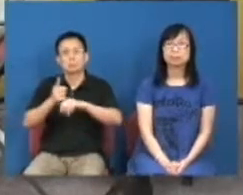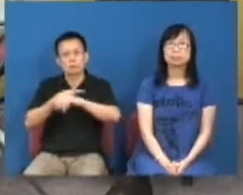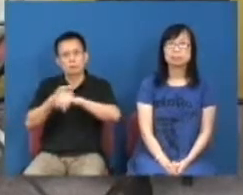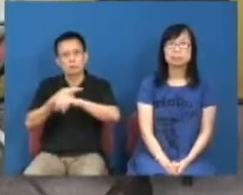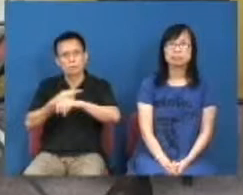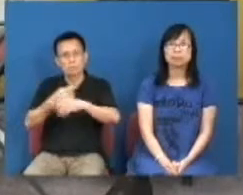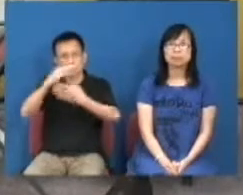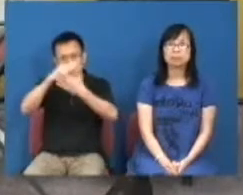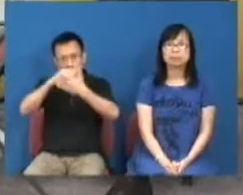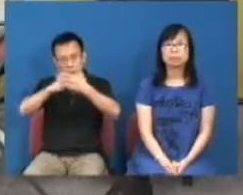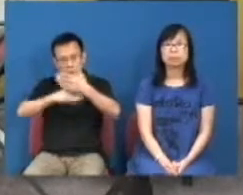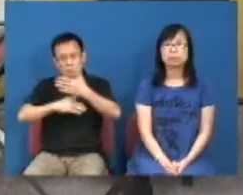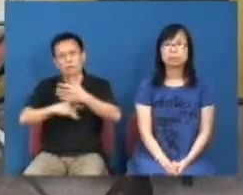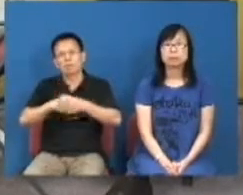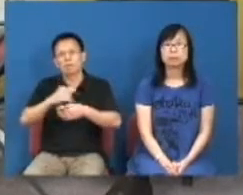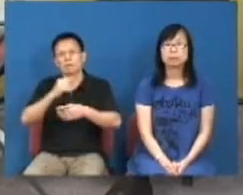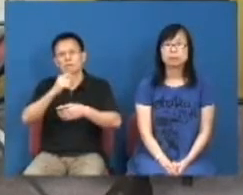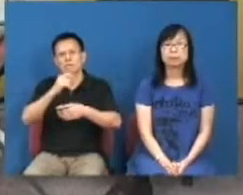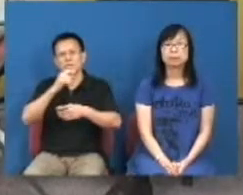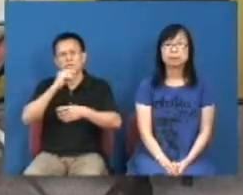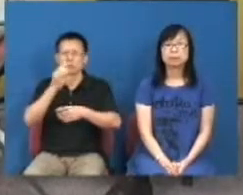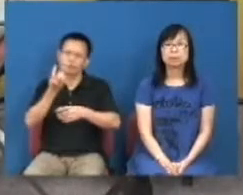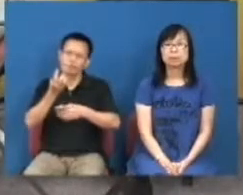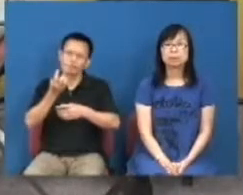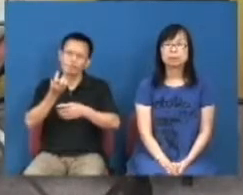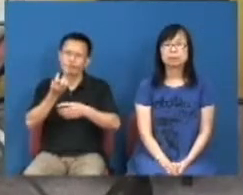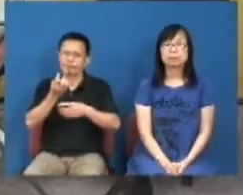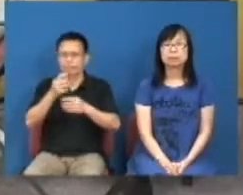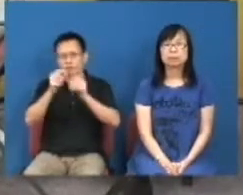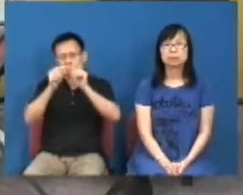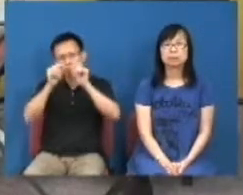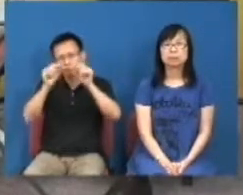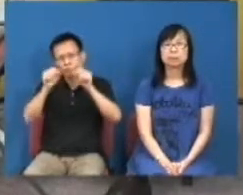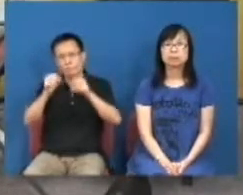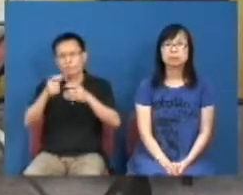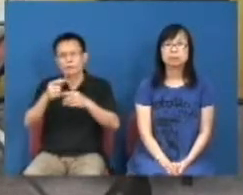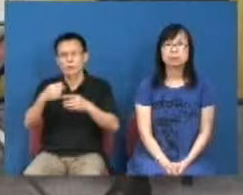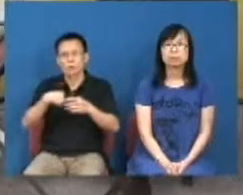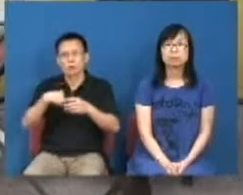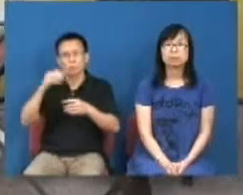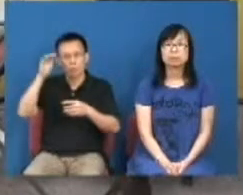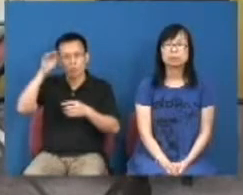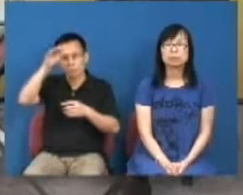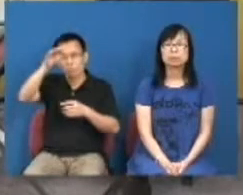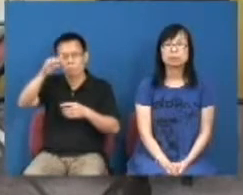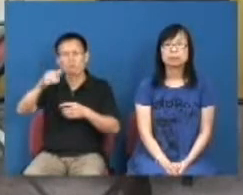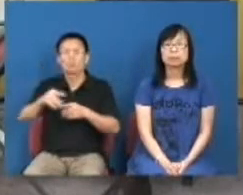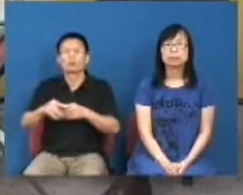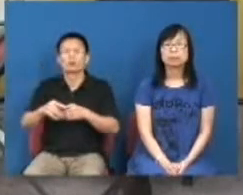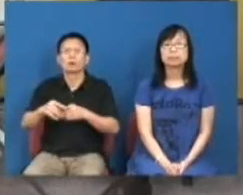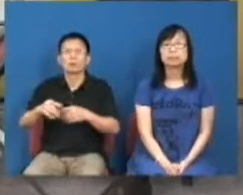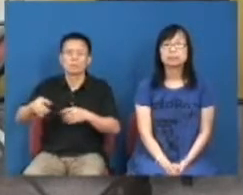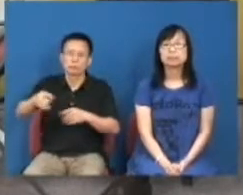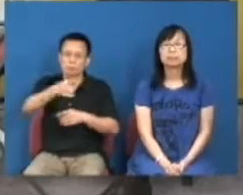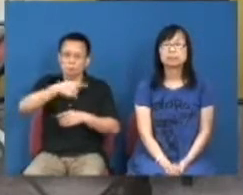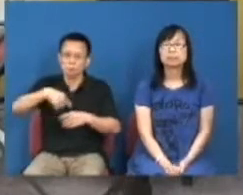喺呢個制度上邊咧係有少少棘住嚇。咁、我亦都希望大家同行啦